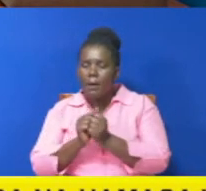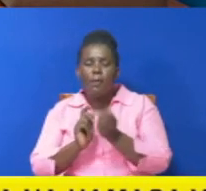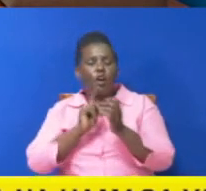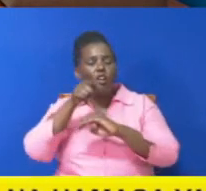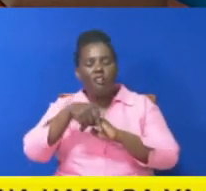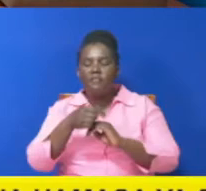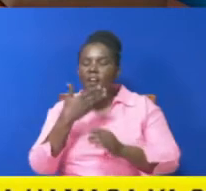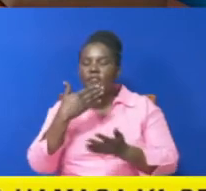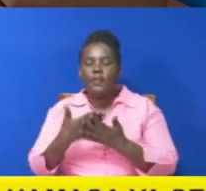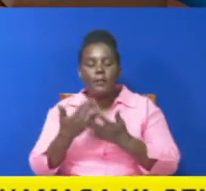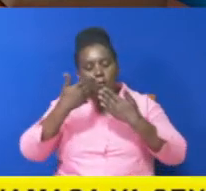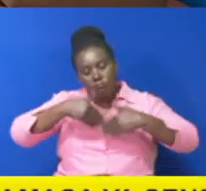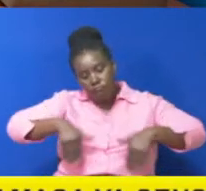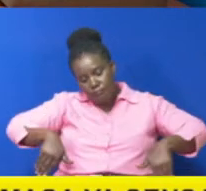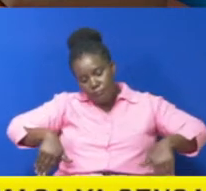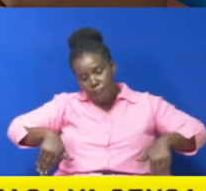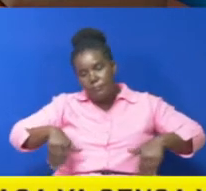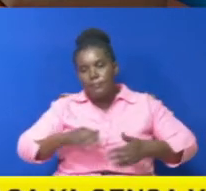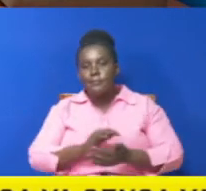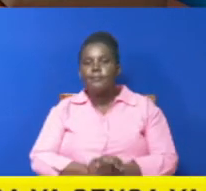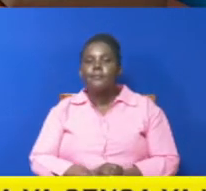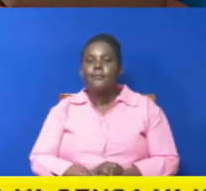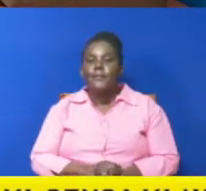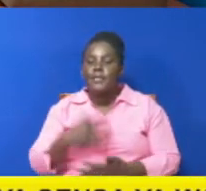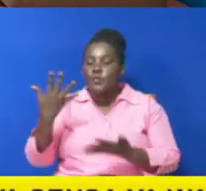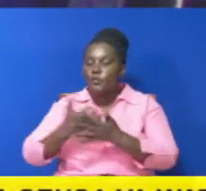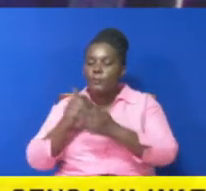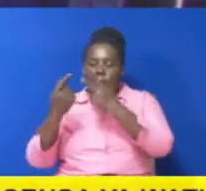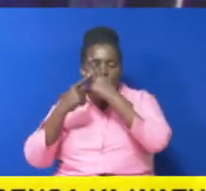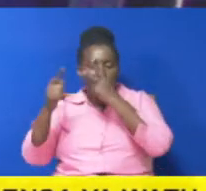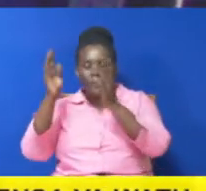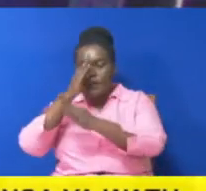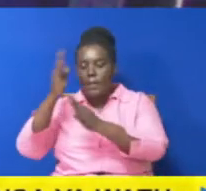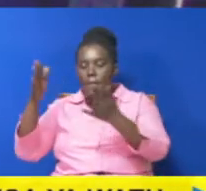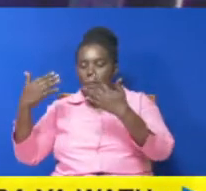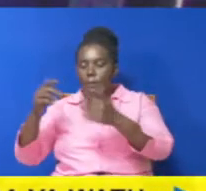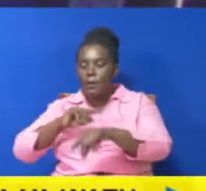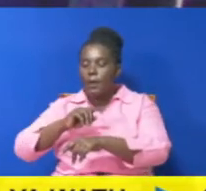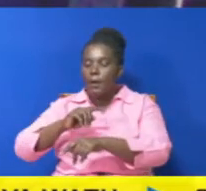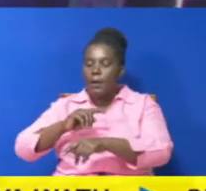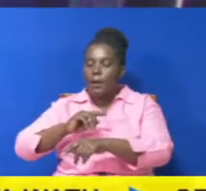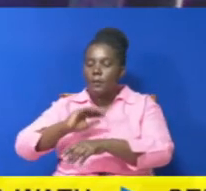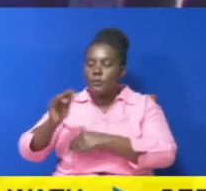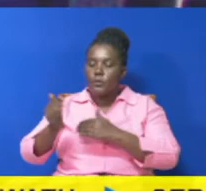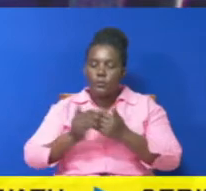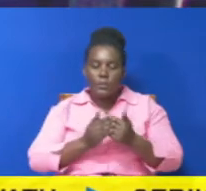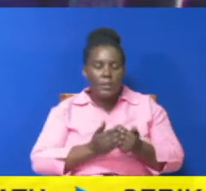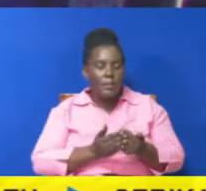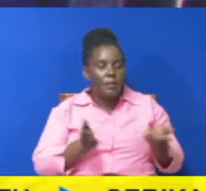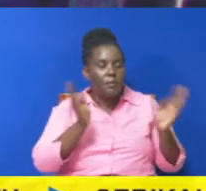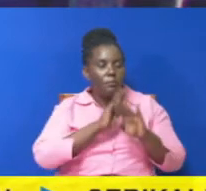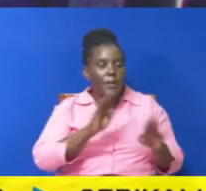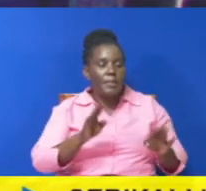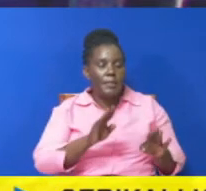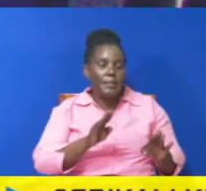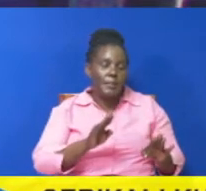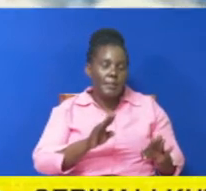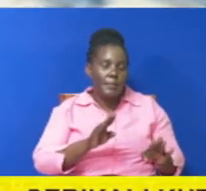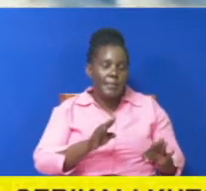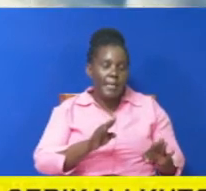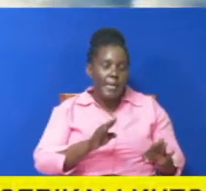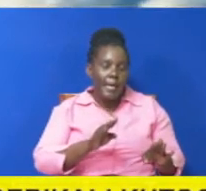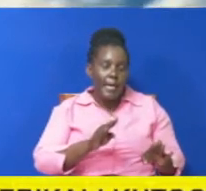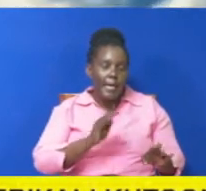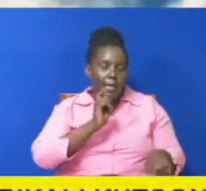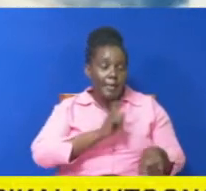inabidi twende tuangalie utabiri wa hali ya hewa kabla ya kurudi kukamilisha kio. Uhali gani